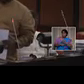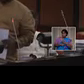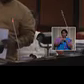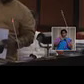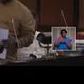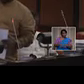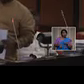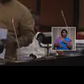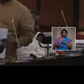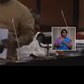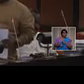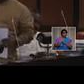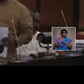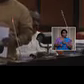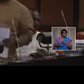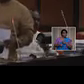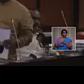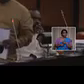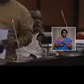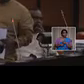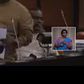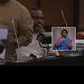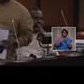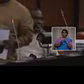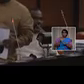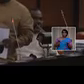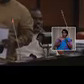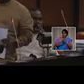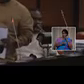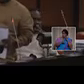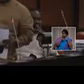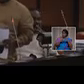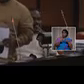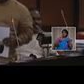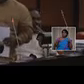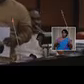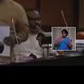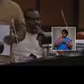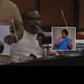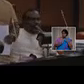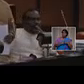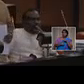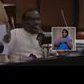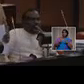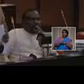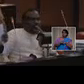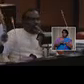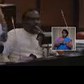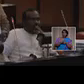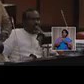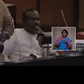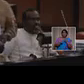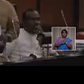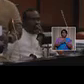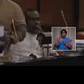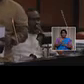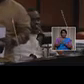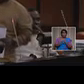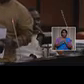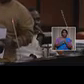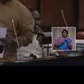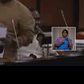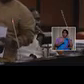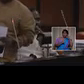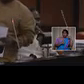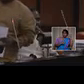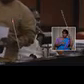ஆட்சியிலே நீலன் திருச்செல்வம், ஜிஎல் பீரிஸ் போன்றவர்களின் முயற்சியினால் ஒரு தீர்வு பொதி உருவாக்கப்பட்டது. அந்த தீர்வு பொதி இன்று